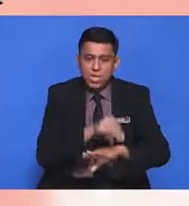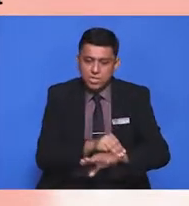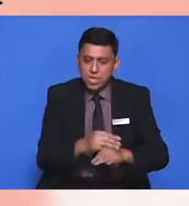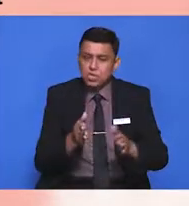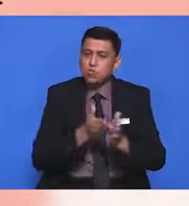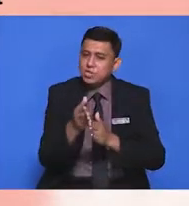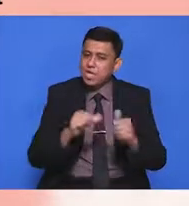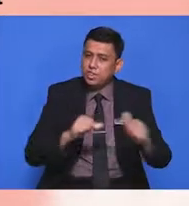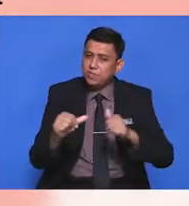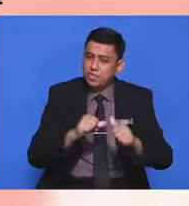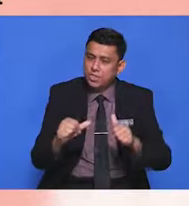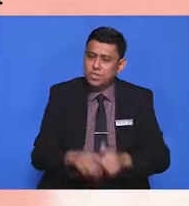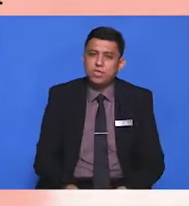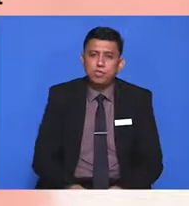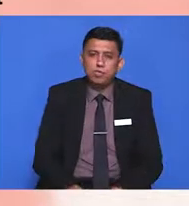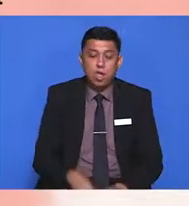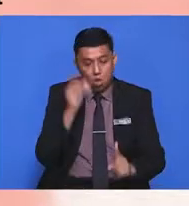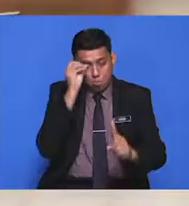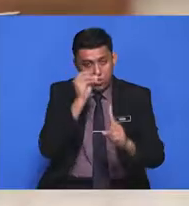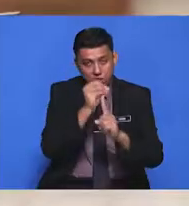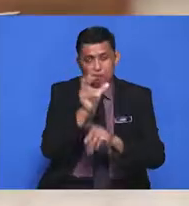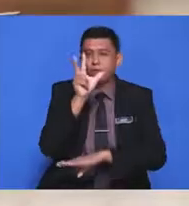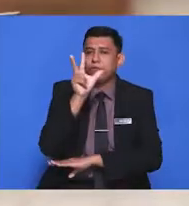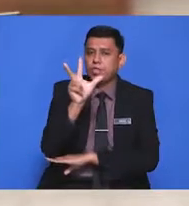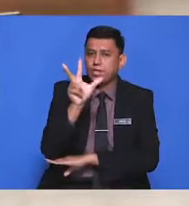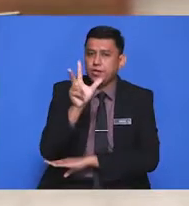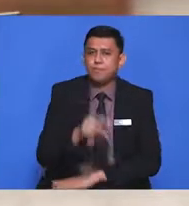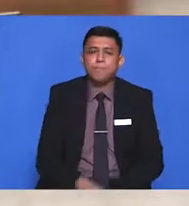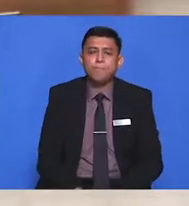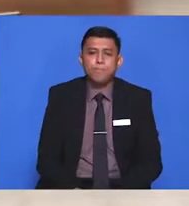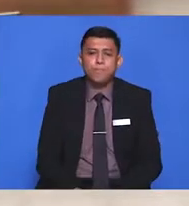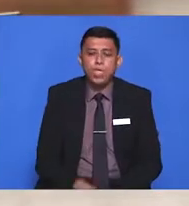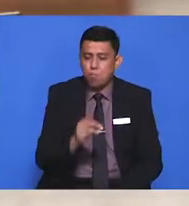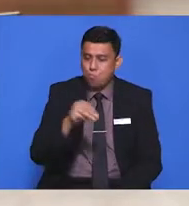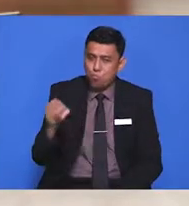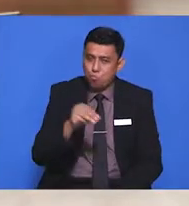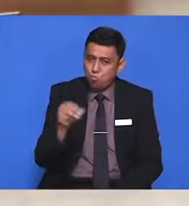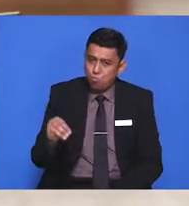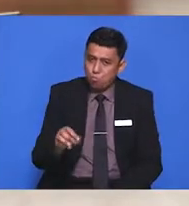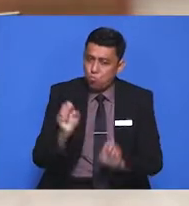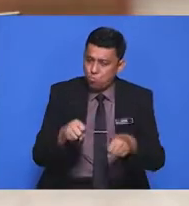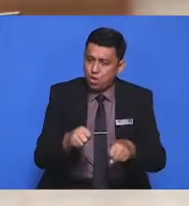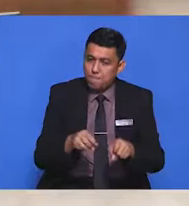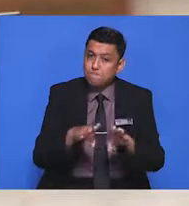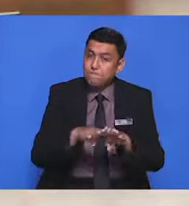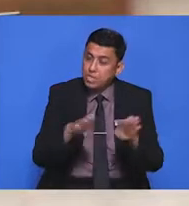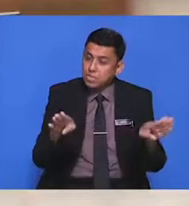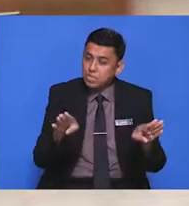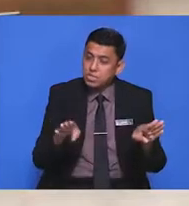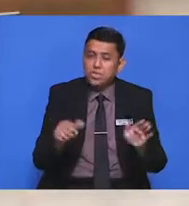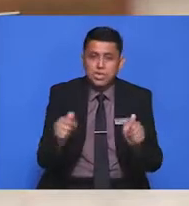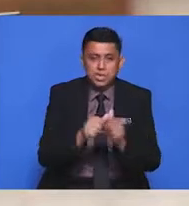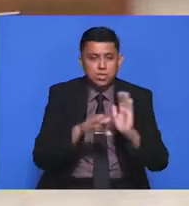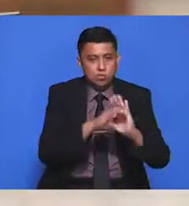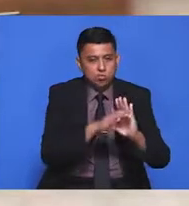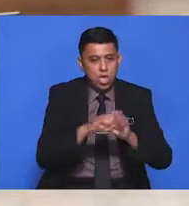aktiviti bagi penguasaan objektif pembelajaran yang ketiga, iaitu murid-murid boleh membandingkan dengan contoh sungai